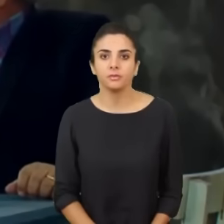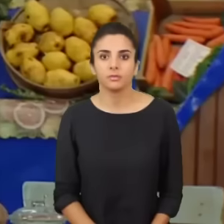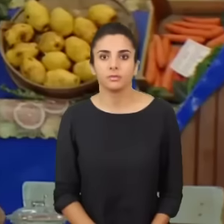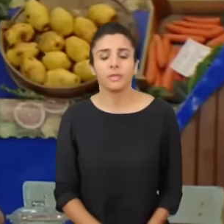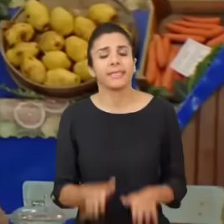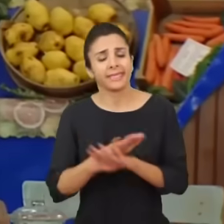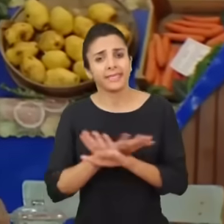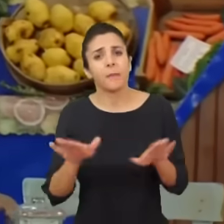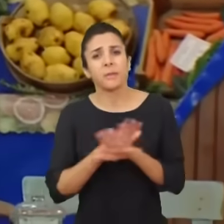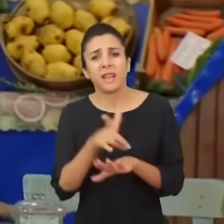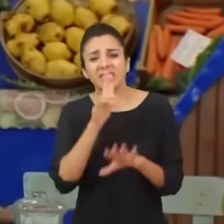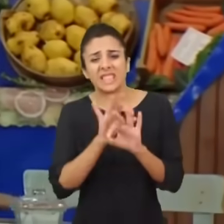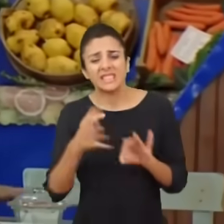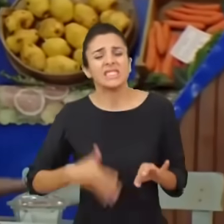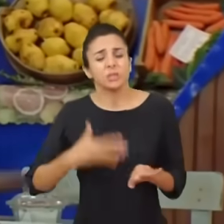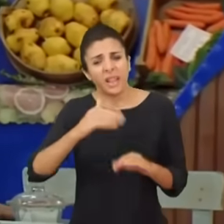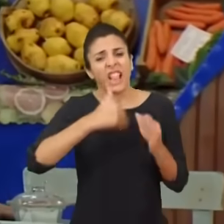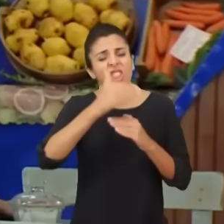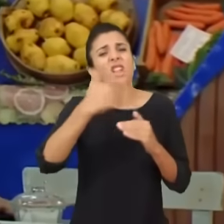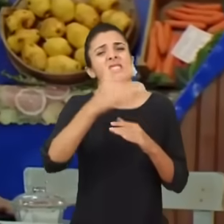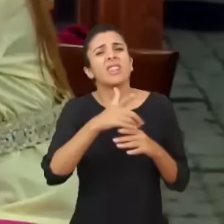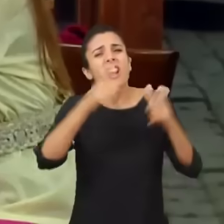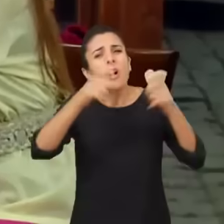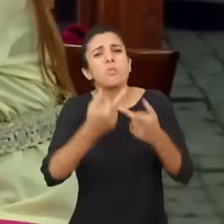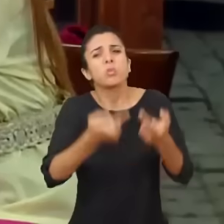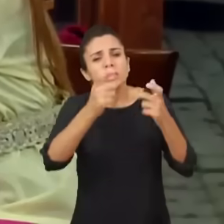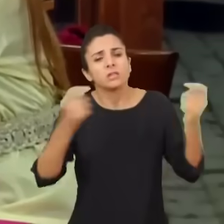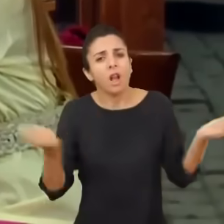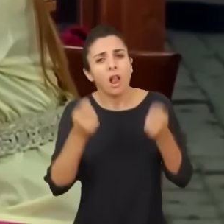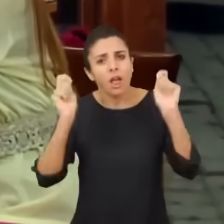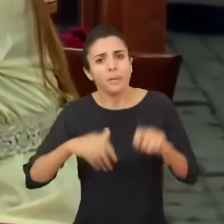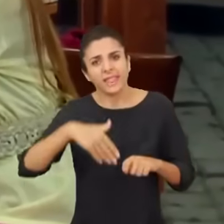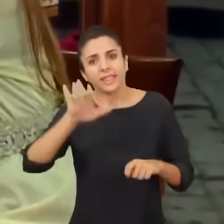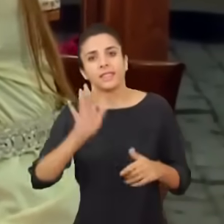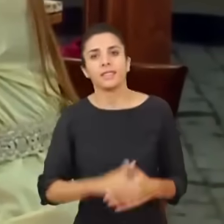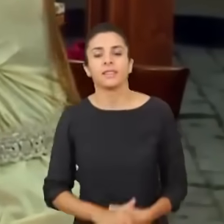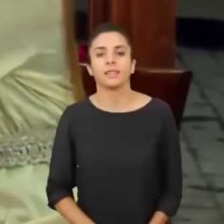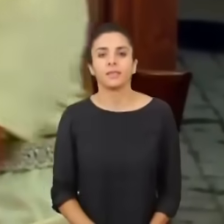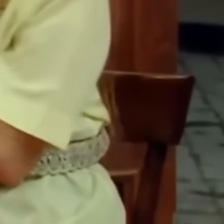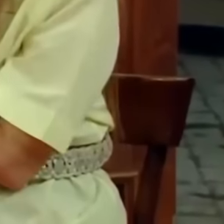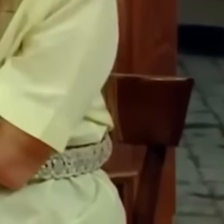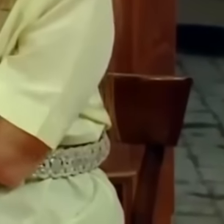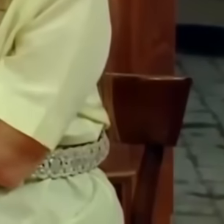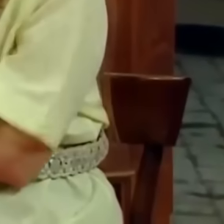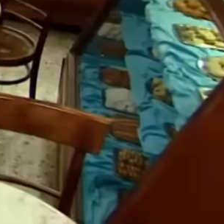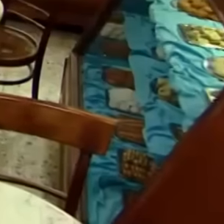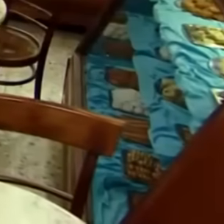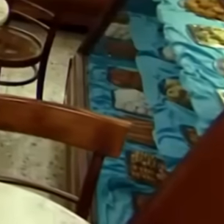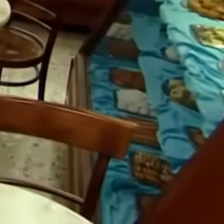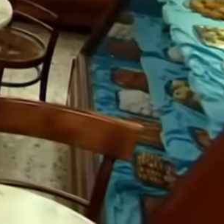Tamam, tamam, tamam. Sessiz bir yerde gidip çalış, hadi. Ekran masada fotoya sokulmuş, boynunu gıdıklıyor.